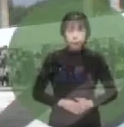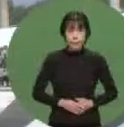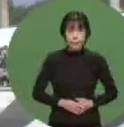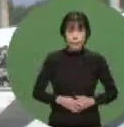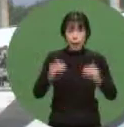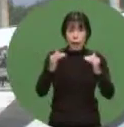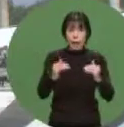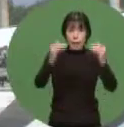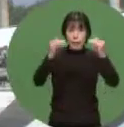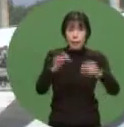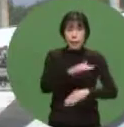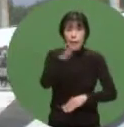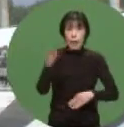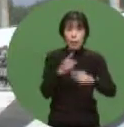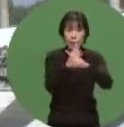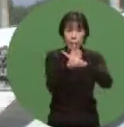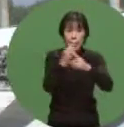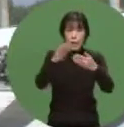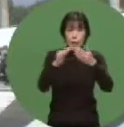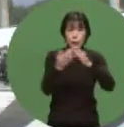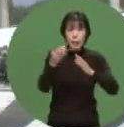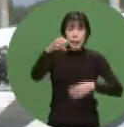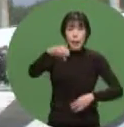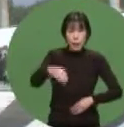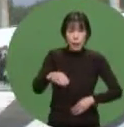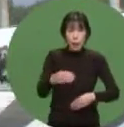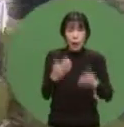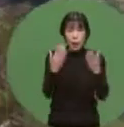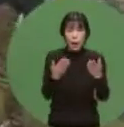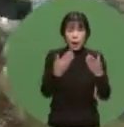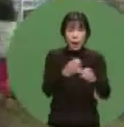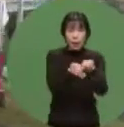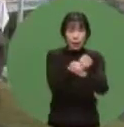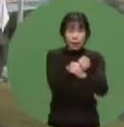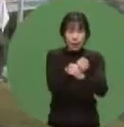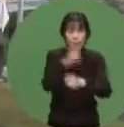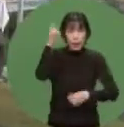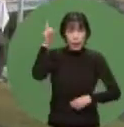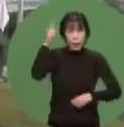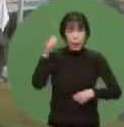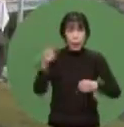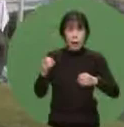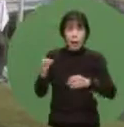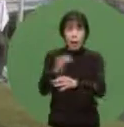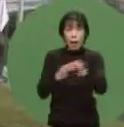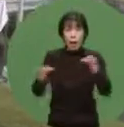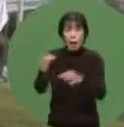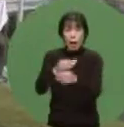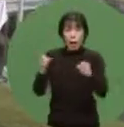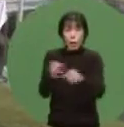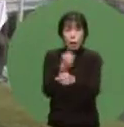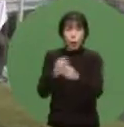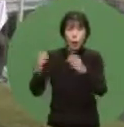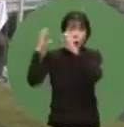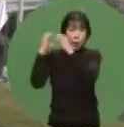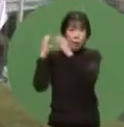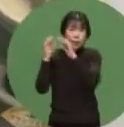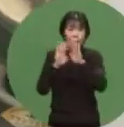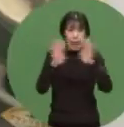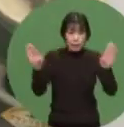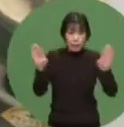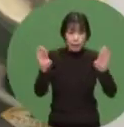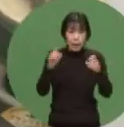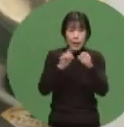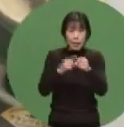高山サイエンスタウンでは学研生駒商工祭りが開催されました。昨年行われ